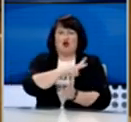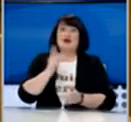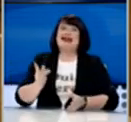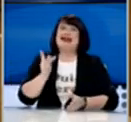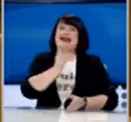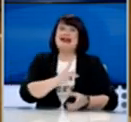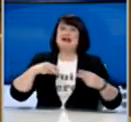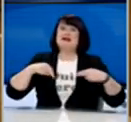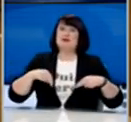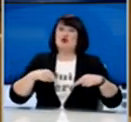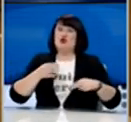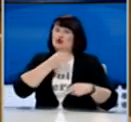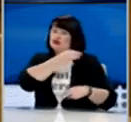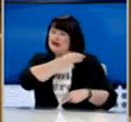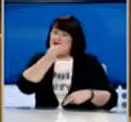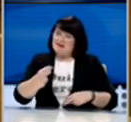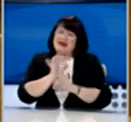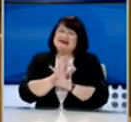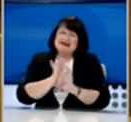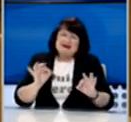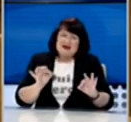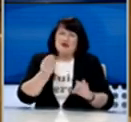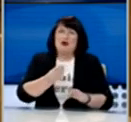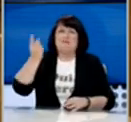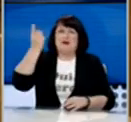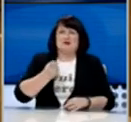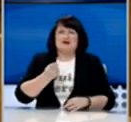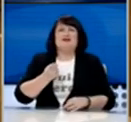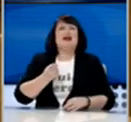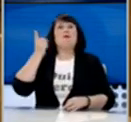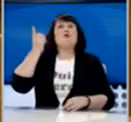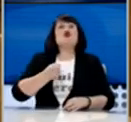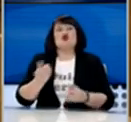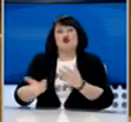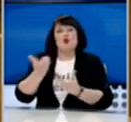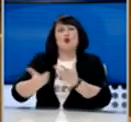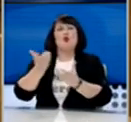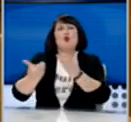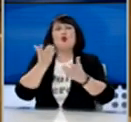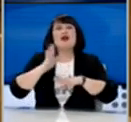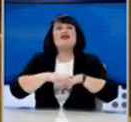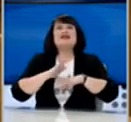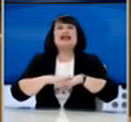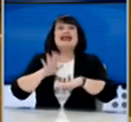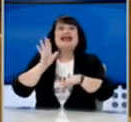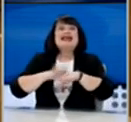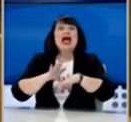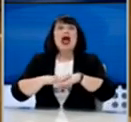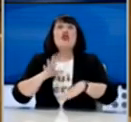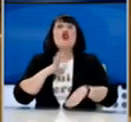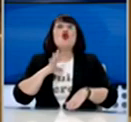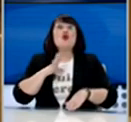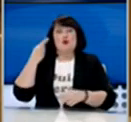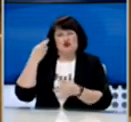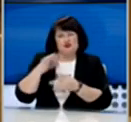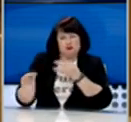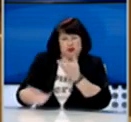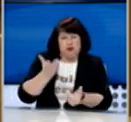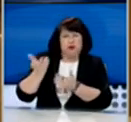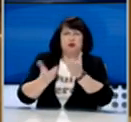κικίλιας εμφάνισε ως δεδομένο ότι η πλειονότητα των πυρκαγιών οφειλόταν σε ανθρώπινο χέρι πέφτοντας σε μί